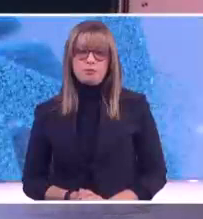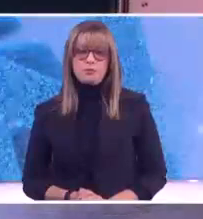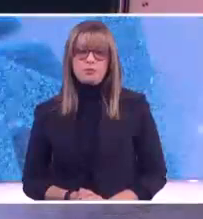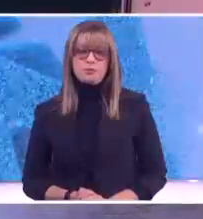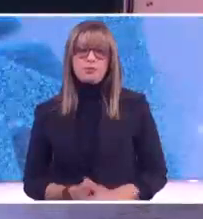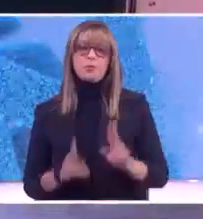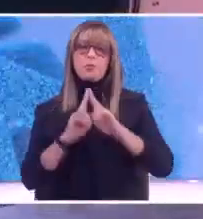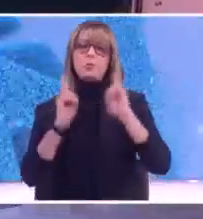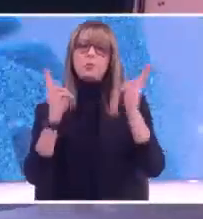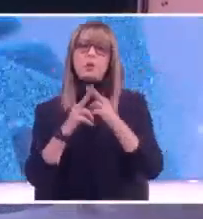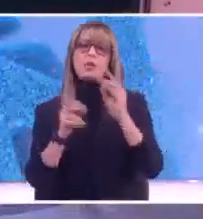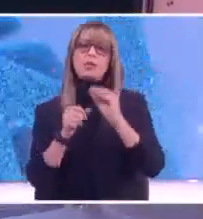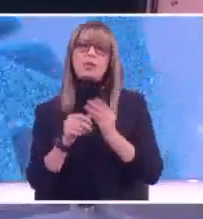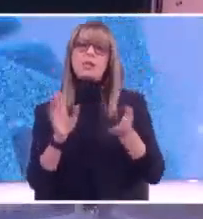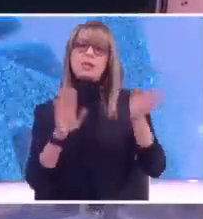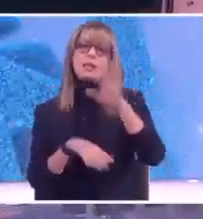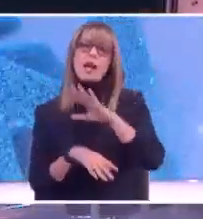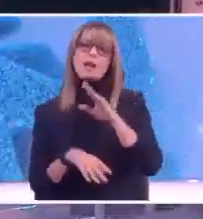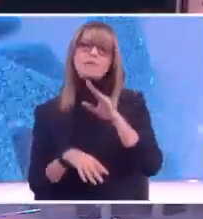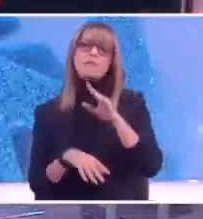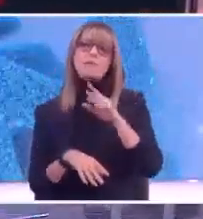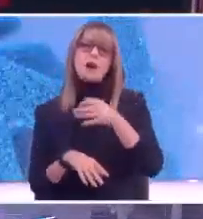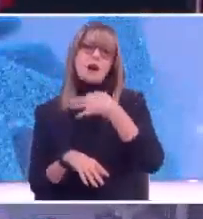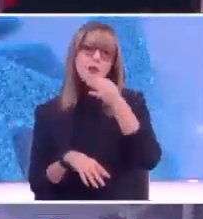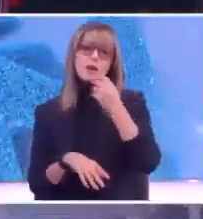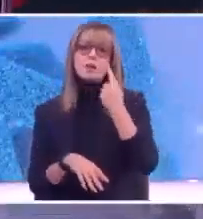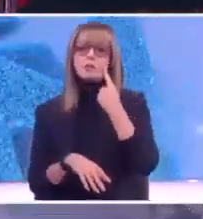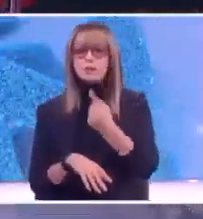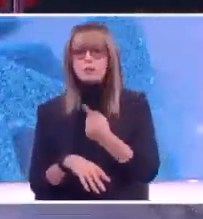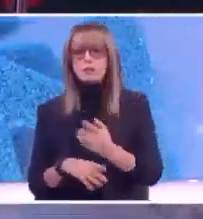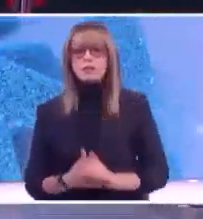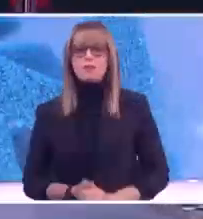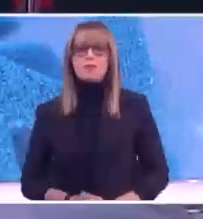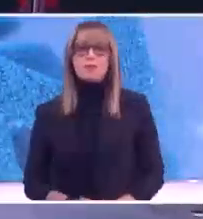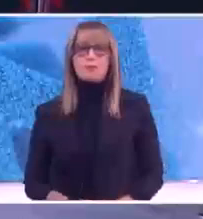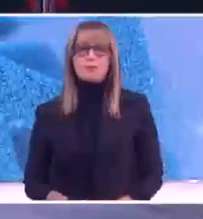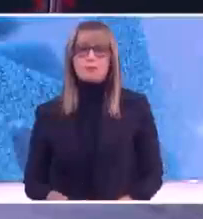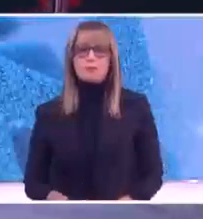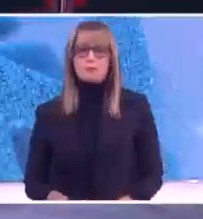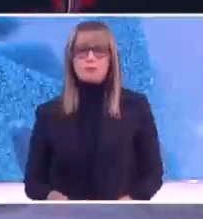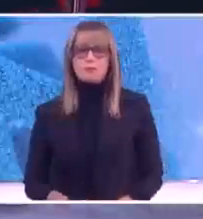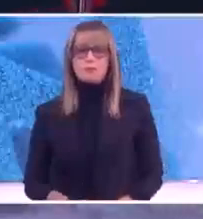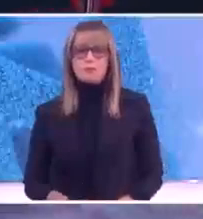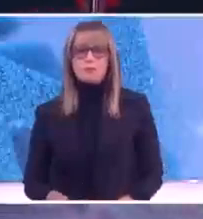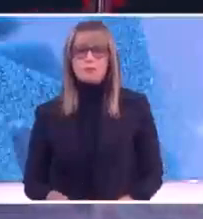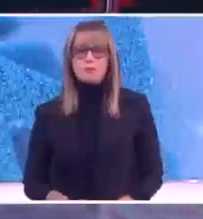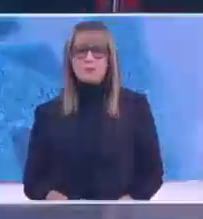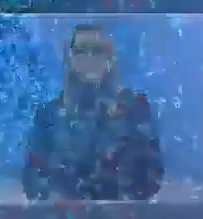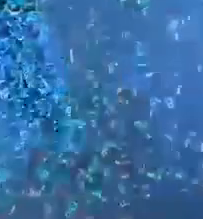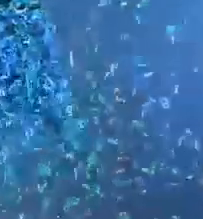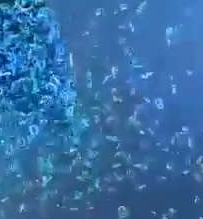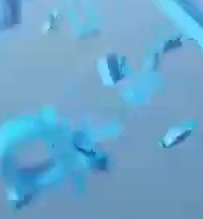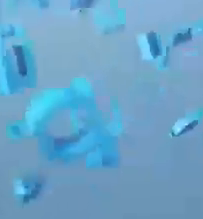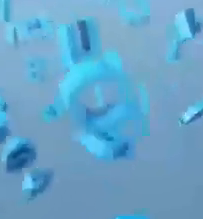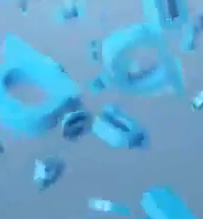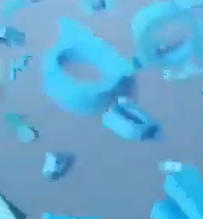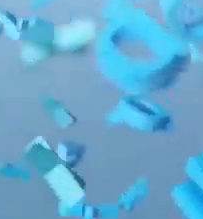Dünya gündemindeki diğer gelişmelerden aktaracağımız haber turuyla devam edelim.